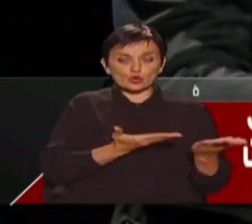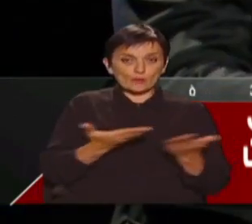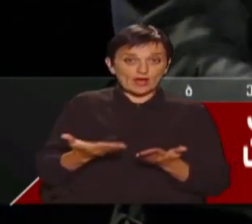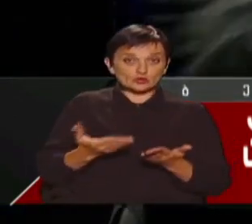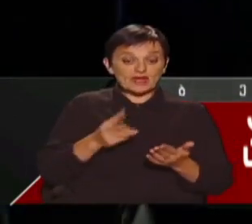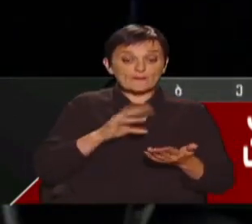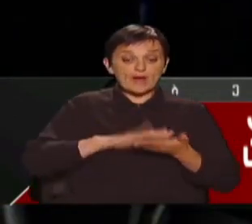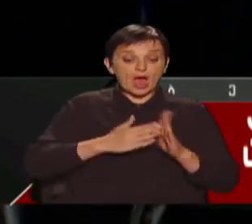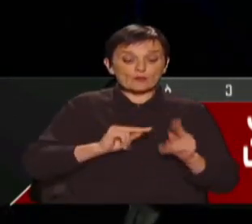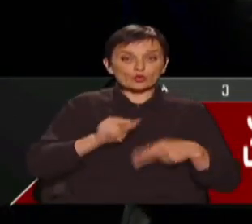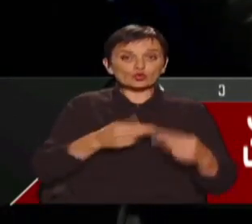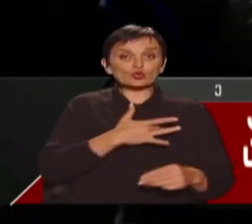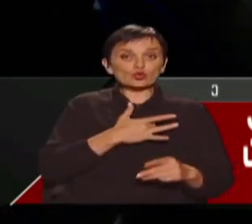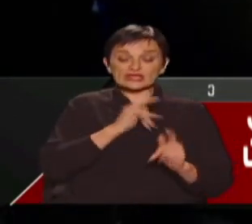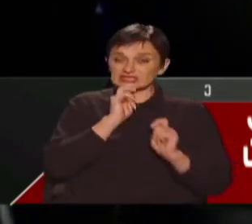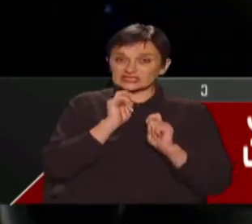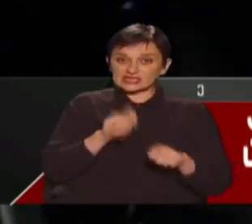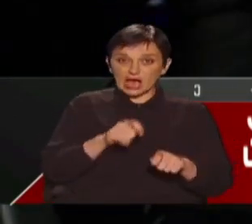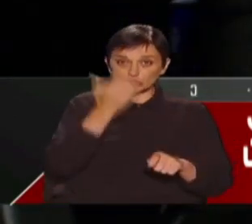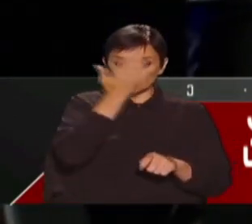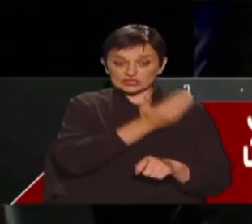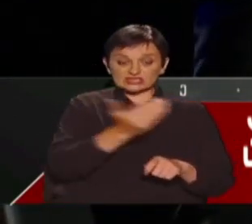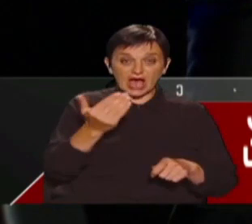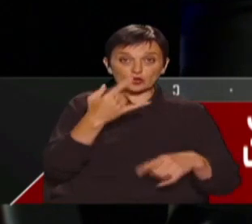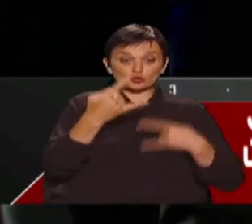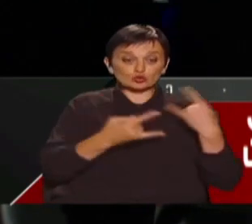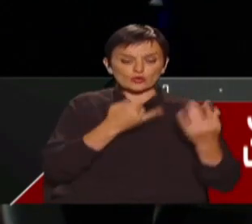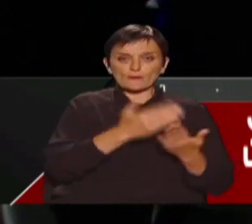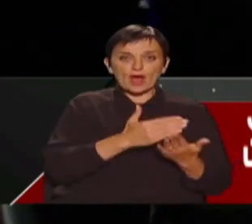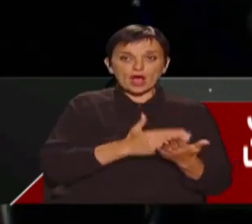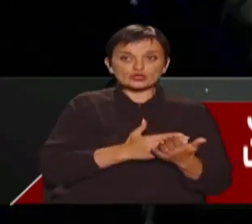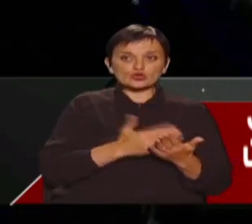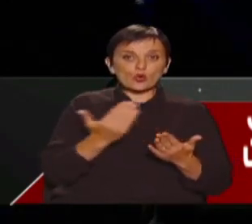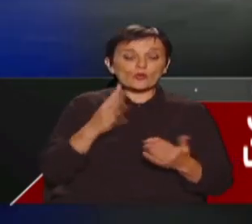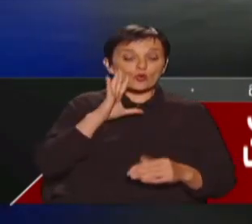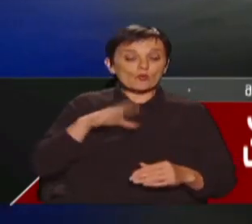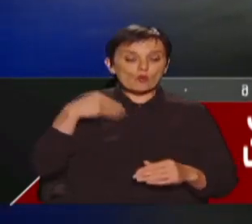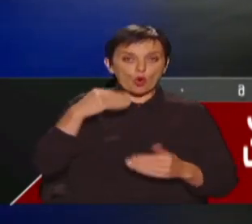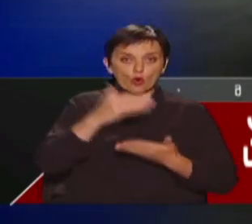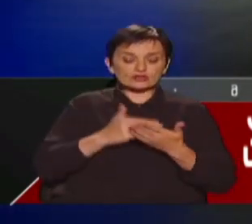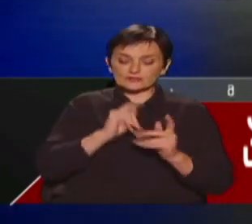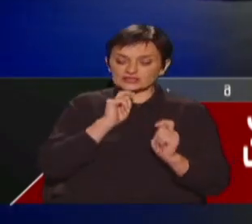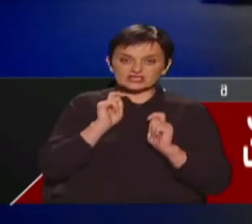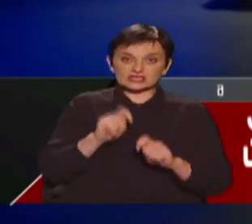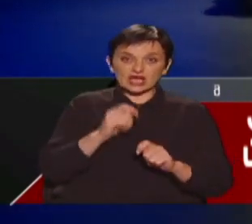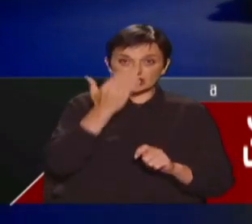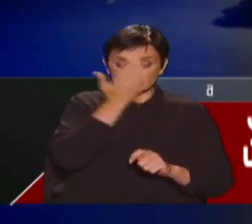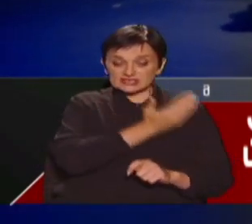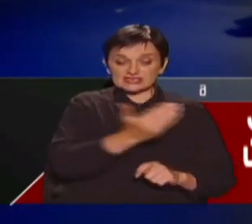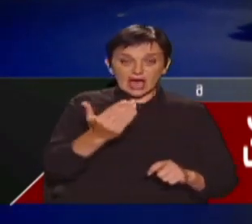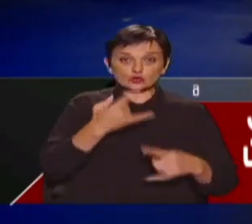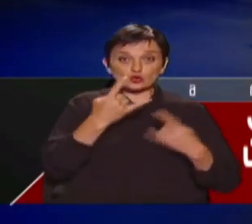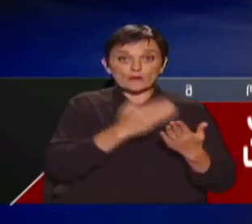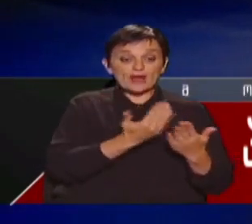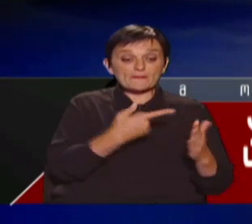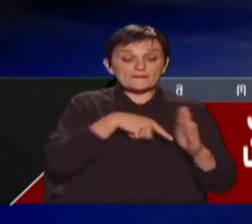უმასპინძლა. მემორანდუმი გულისხმობს საჩუქარს. საზოგადოებრივი მაუწყებელი მოლდოვის მაუწყებელს უსასყიდლოდ გადასცემს საზოგადოებრივი